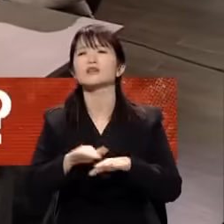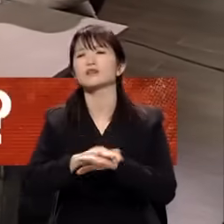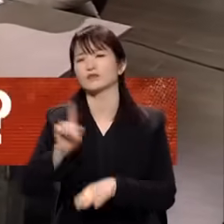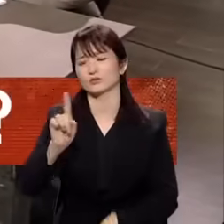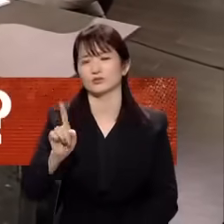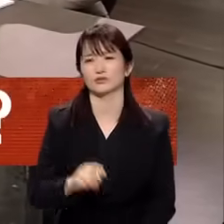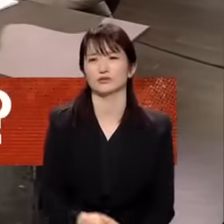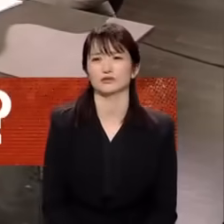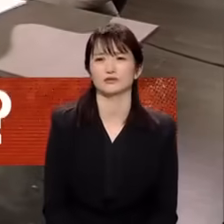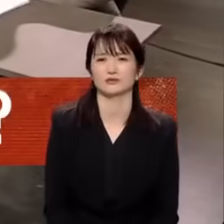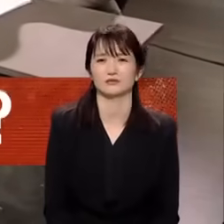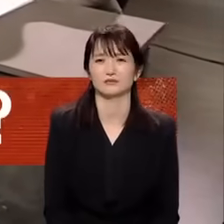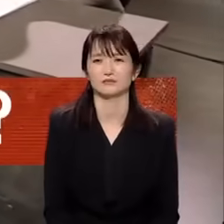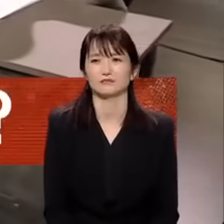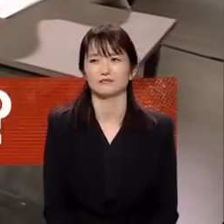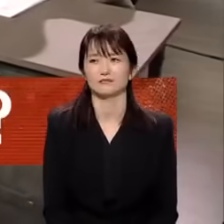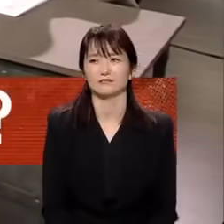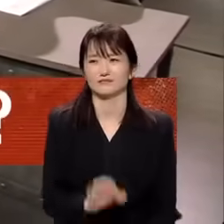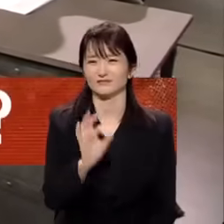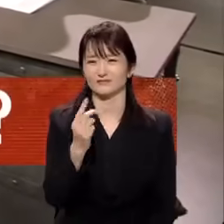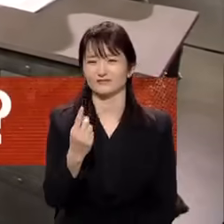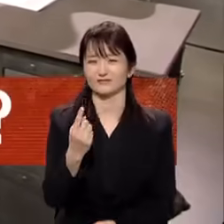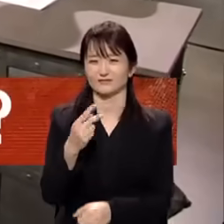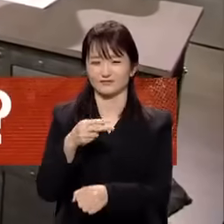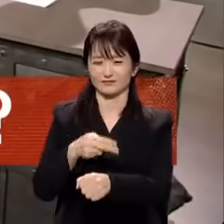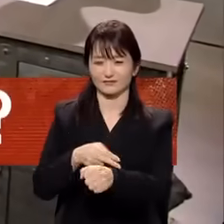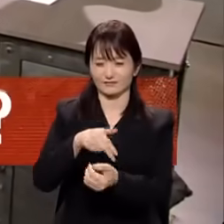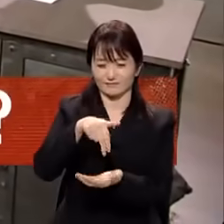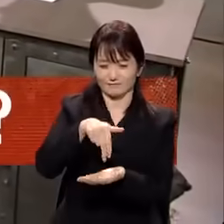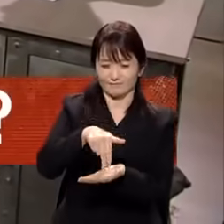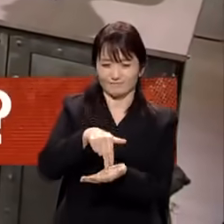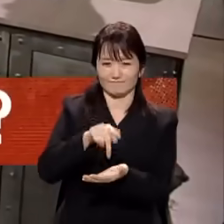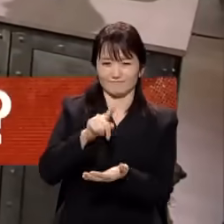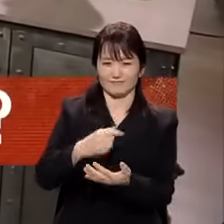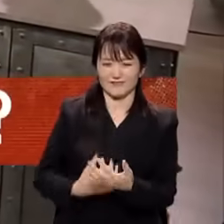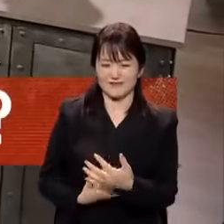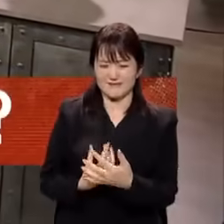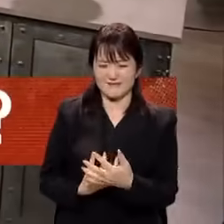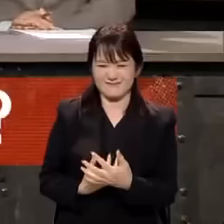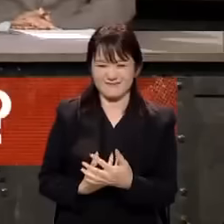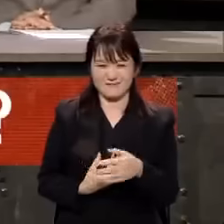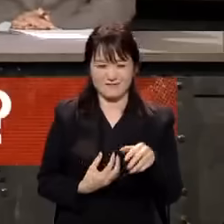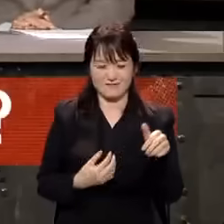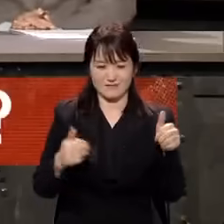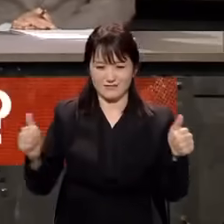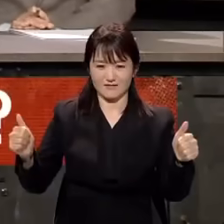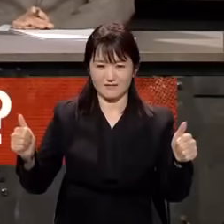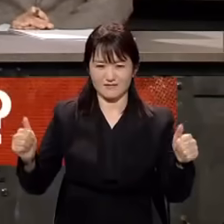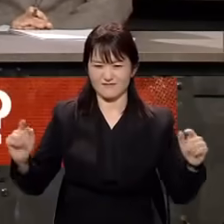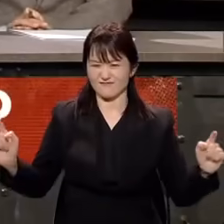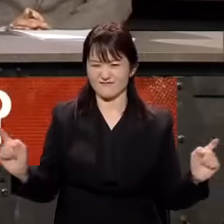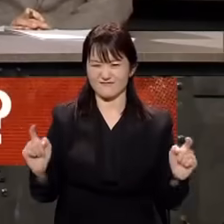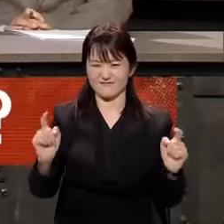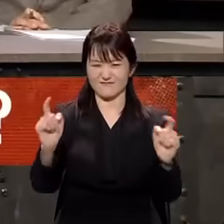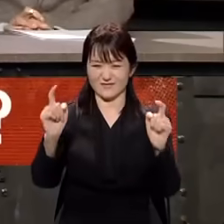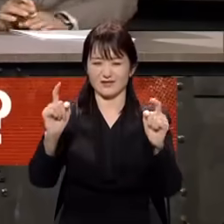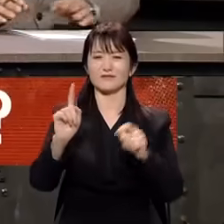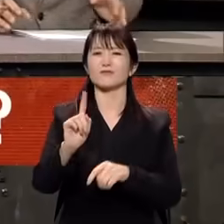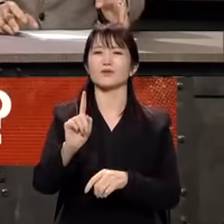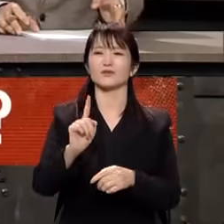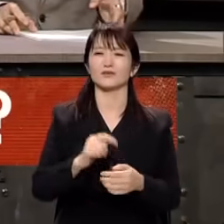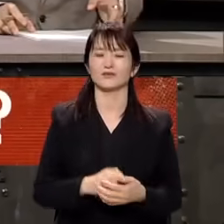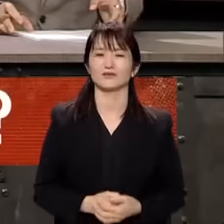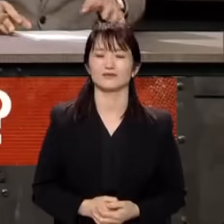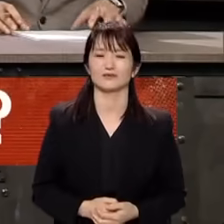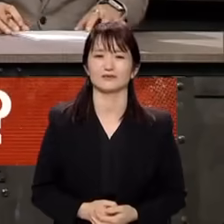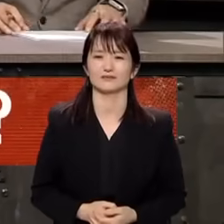너무. 자, 오윤성 교수님이 지금 막 부글부글 약간 야, 니들 지금 삼촌뻘 된